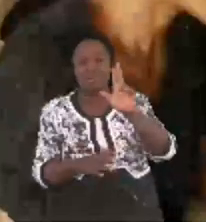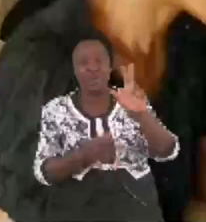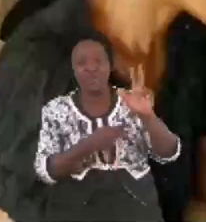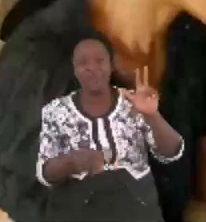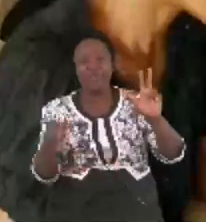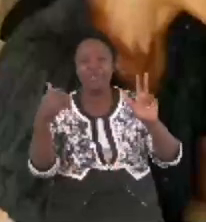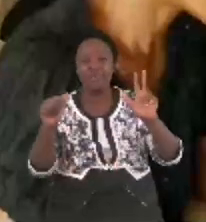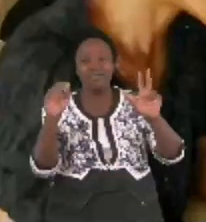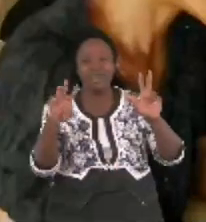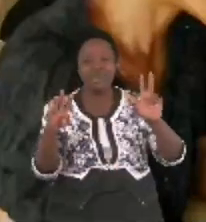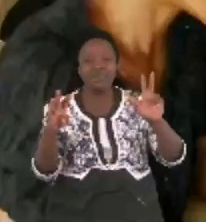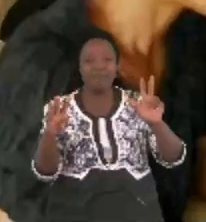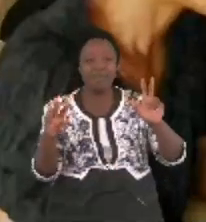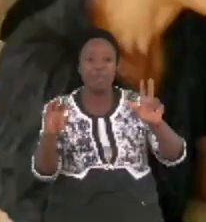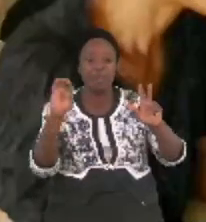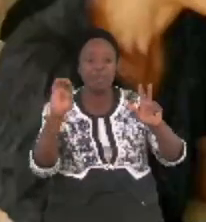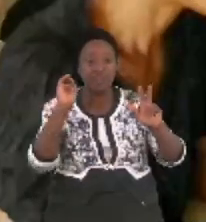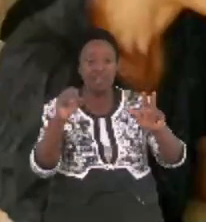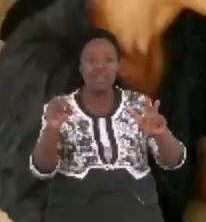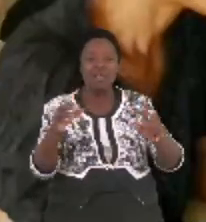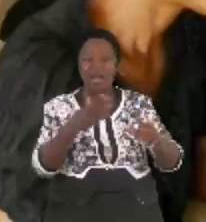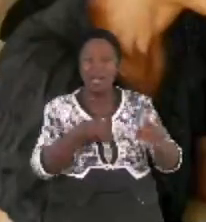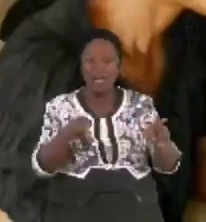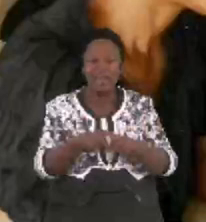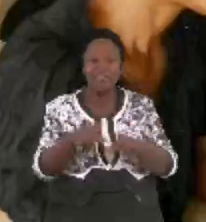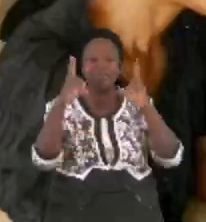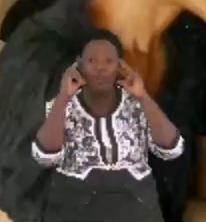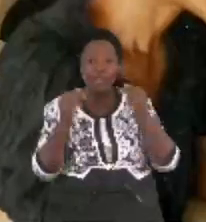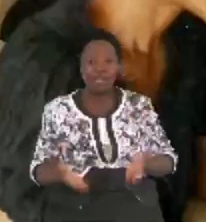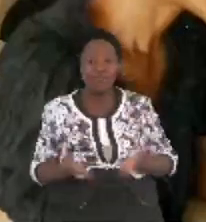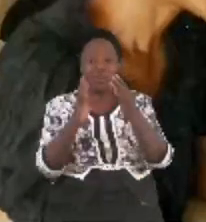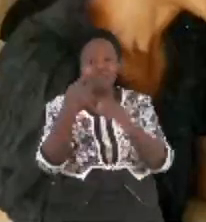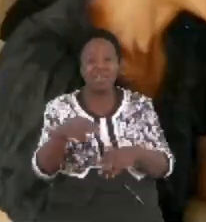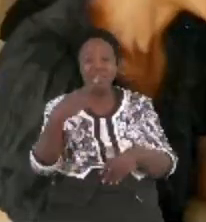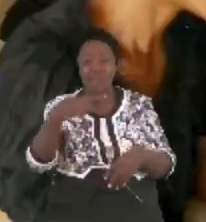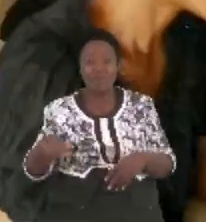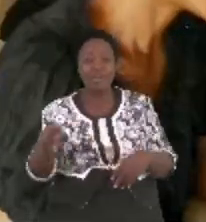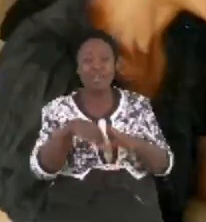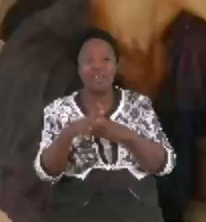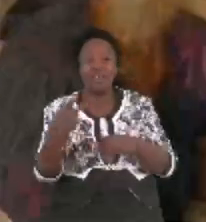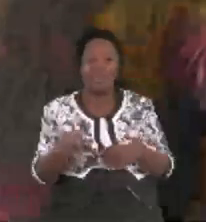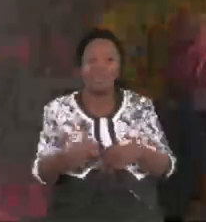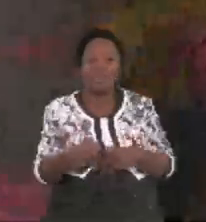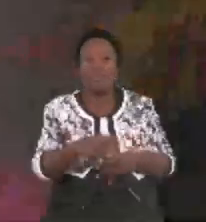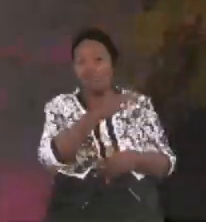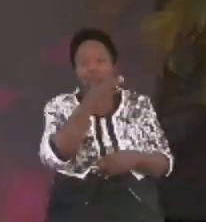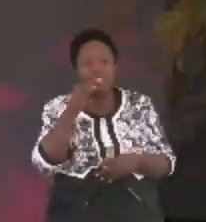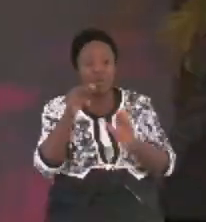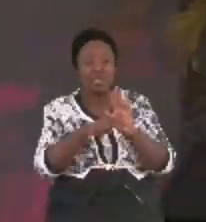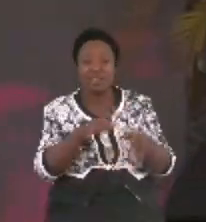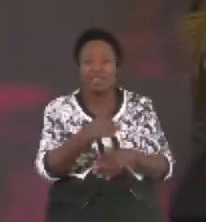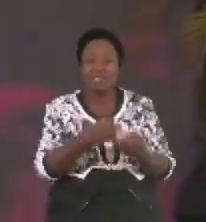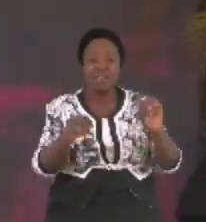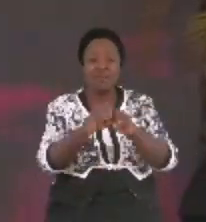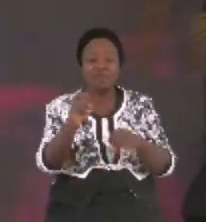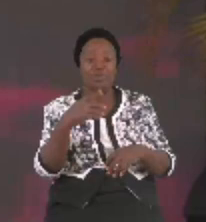Chapitre 3, 14. Et comme Moïse éleva le serpent dans le désert, il faut de même que le